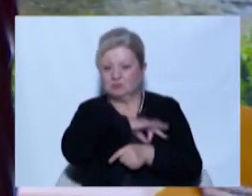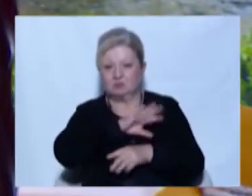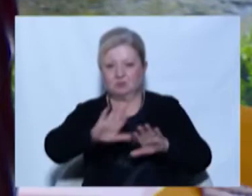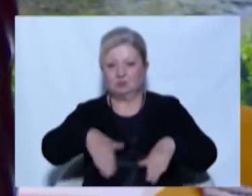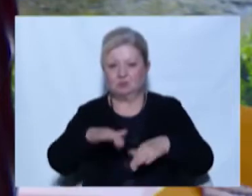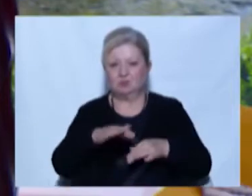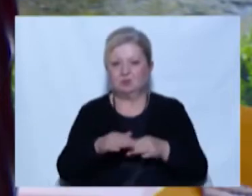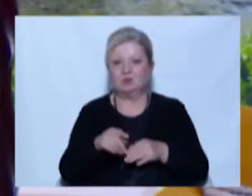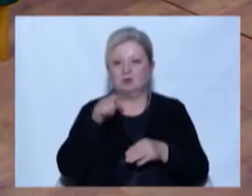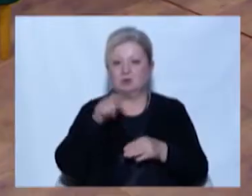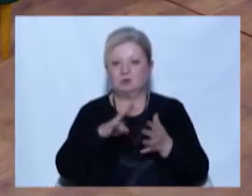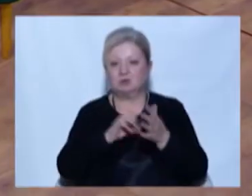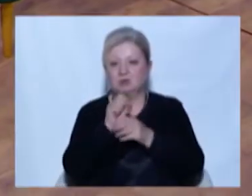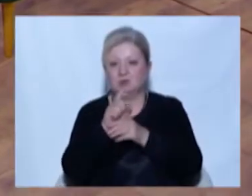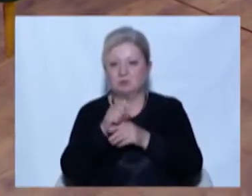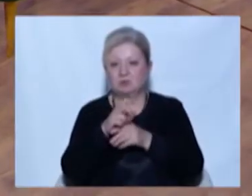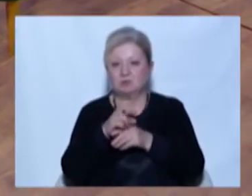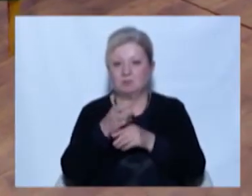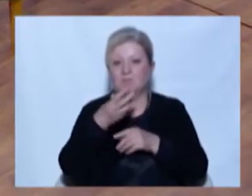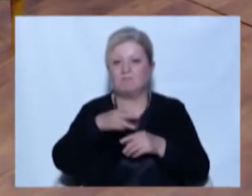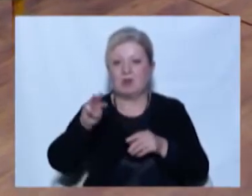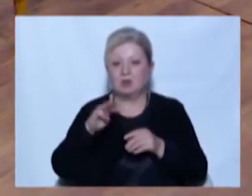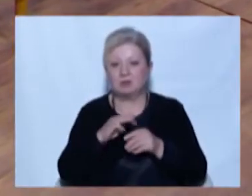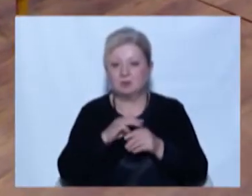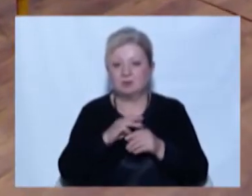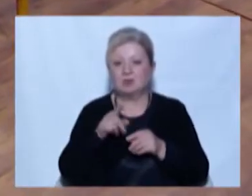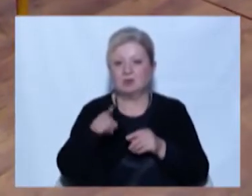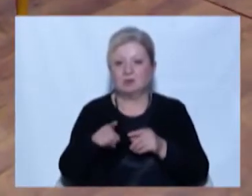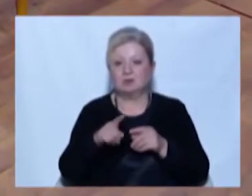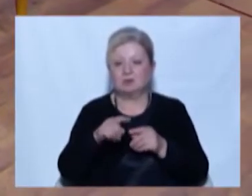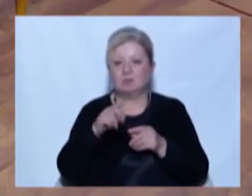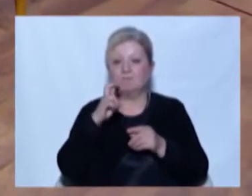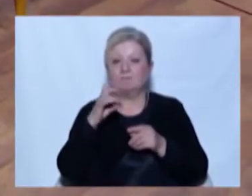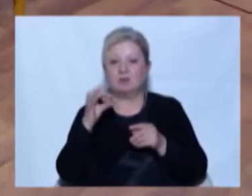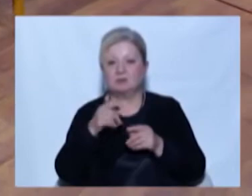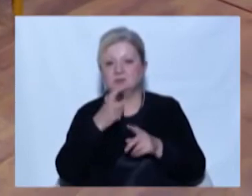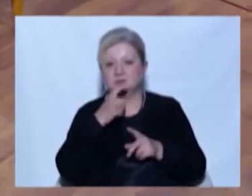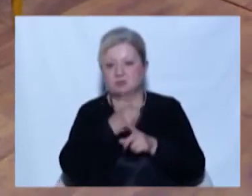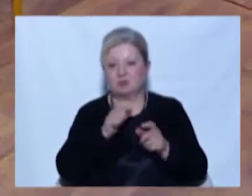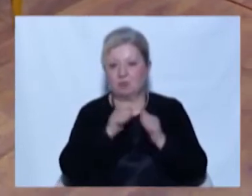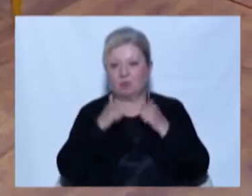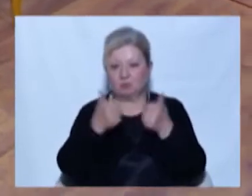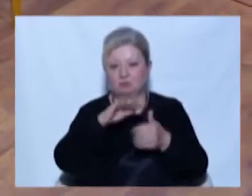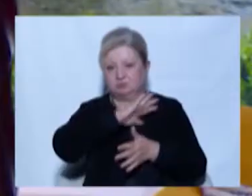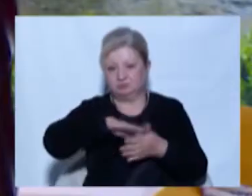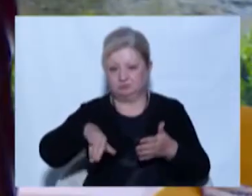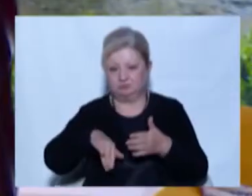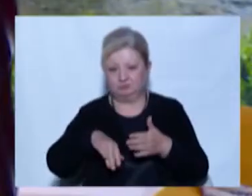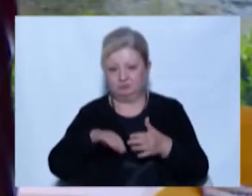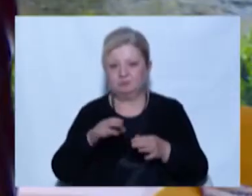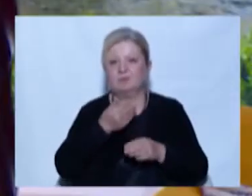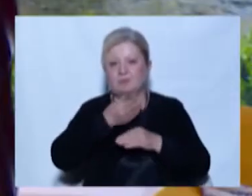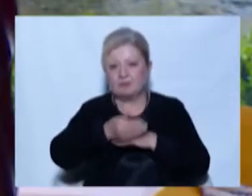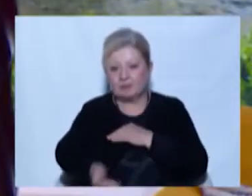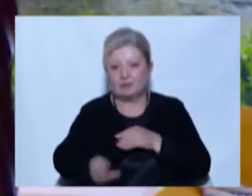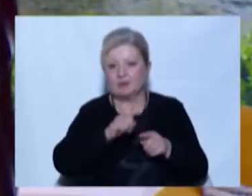1949 წლის 11 მაის Stalinma Berlins blocada moxsna, ris shemdegats zalyan mokle